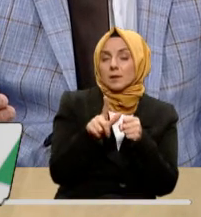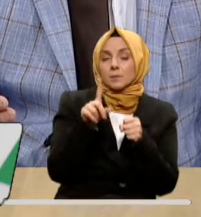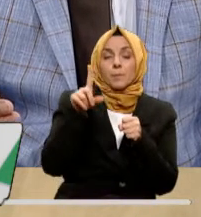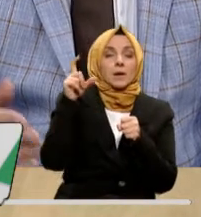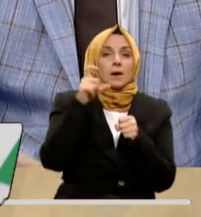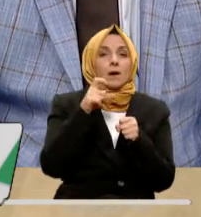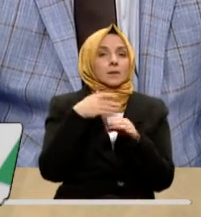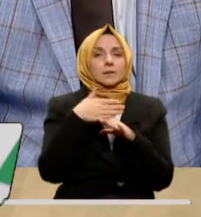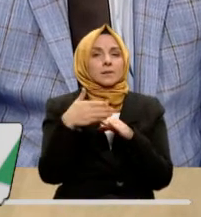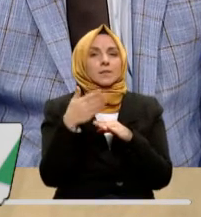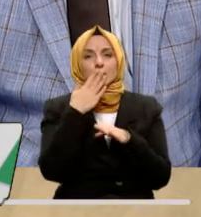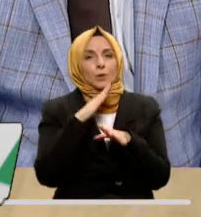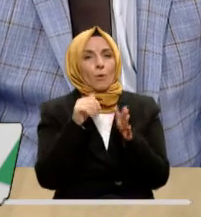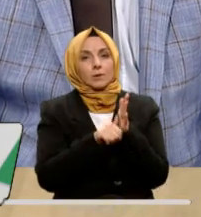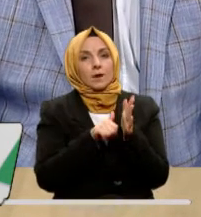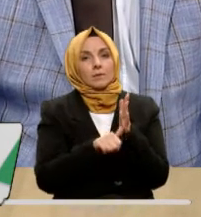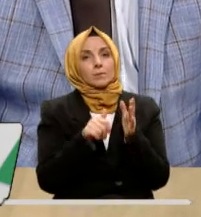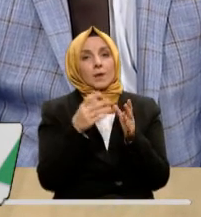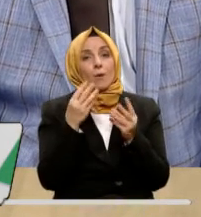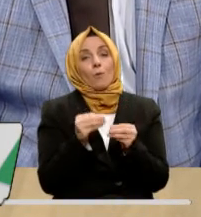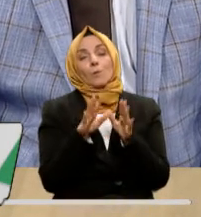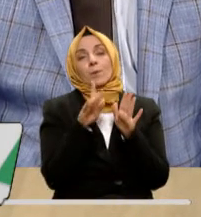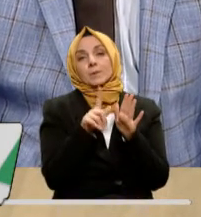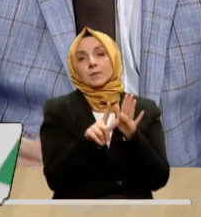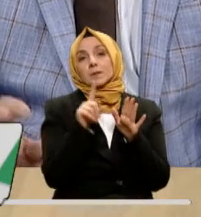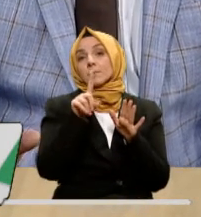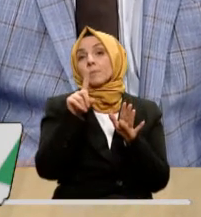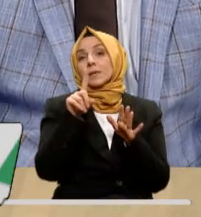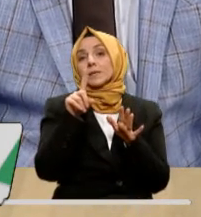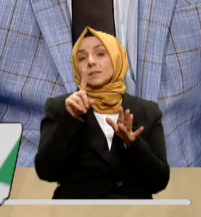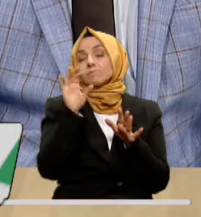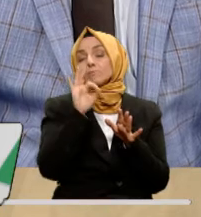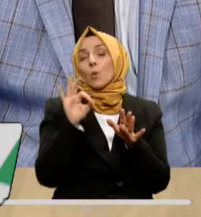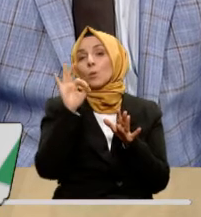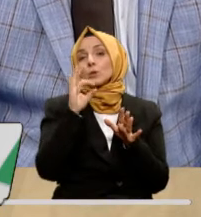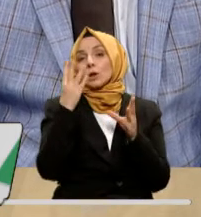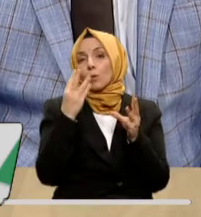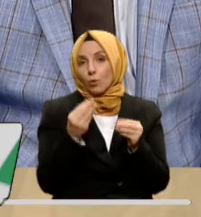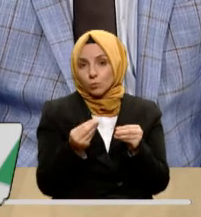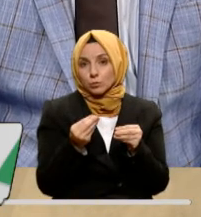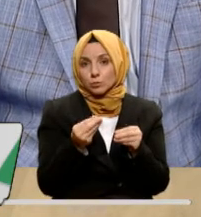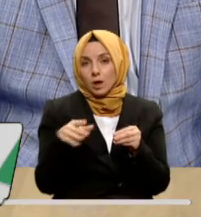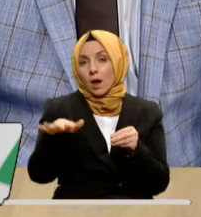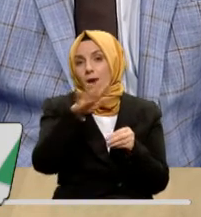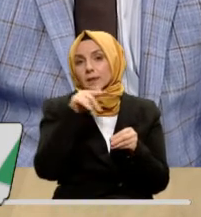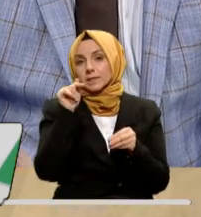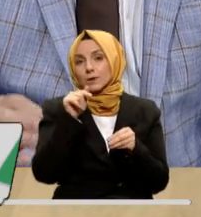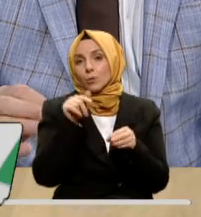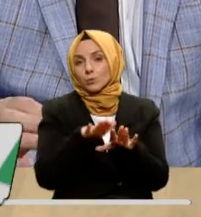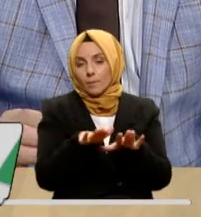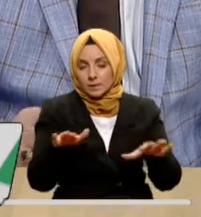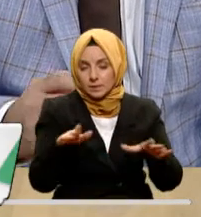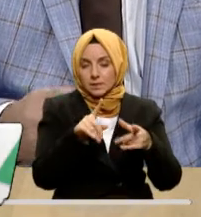diyebilirsiniz ama takvimde öyle değil bir ocakta herkes onu duvarında görmek istiyor masasında görmek istiyor onun için